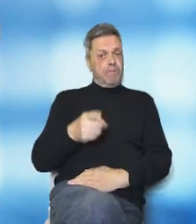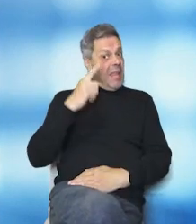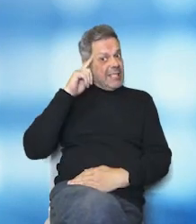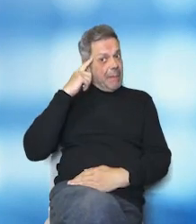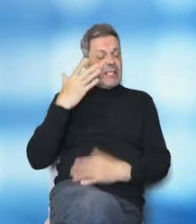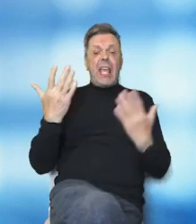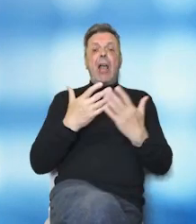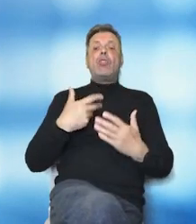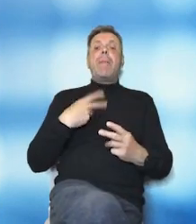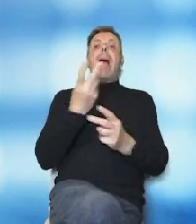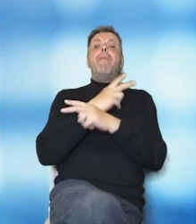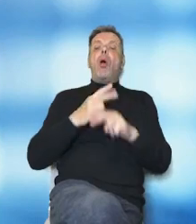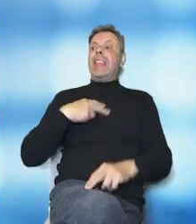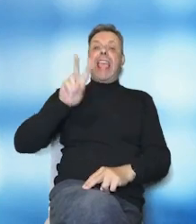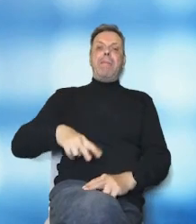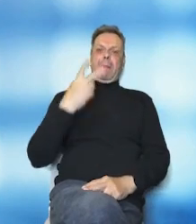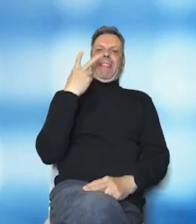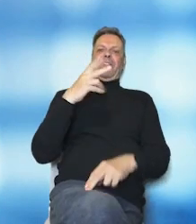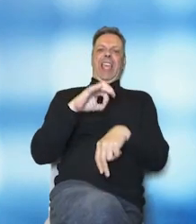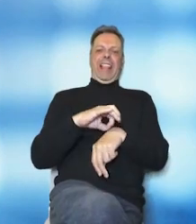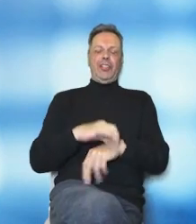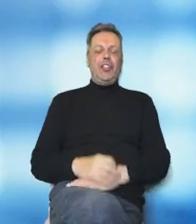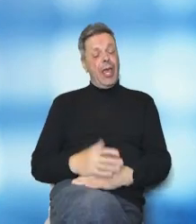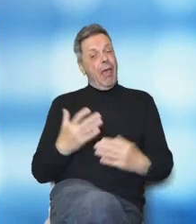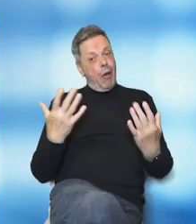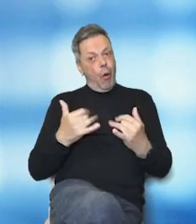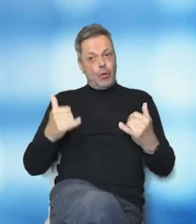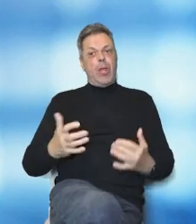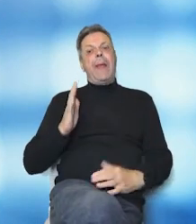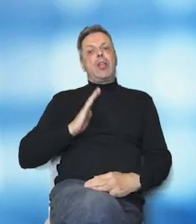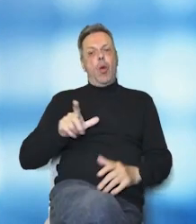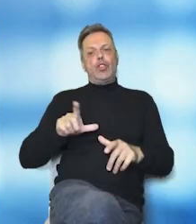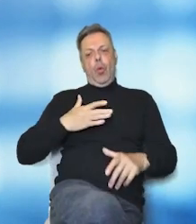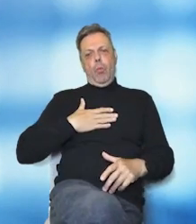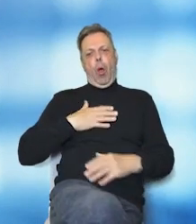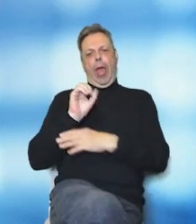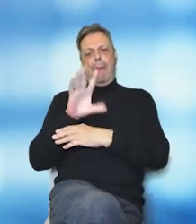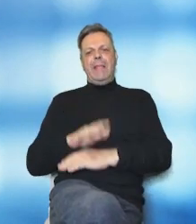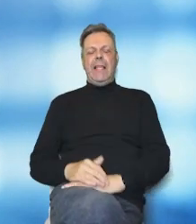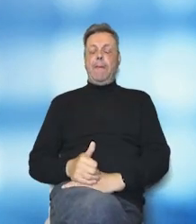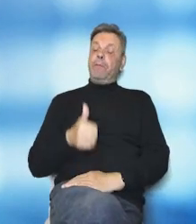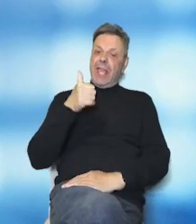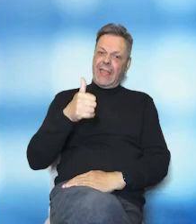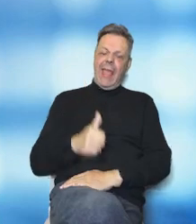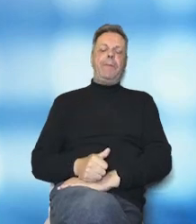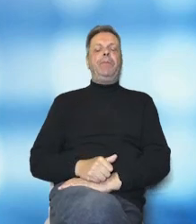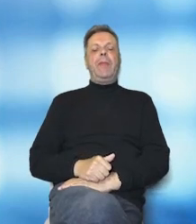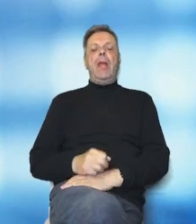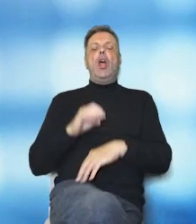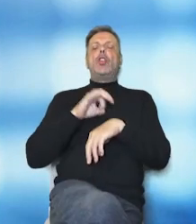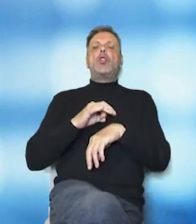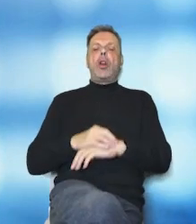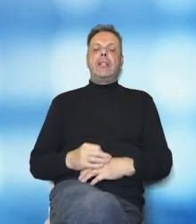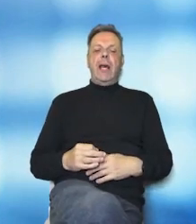kako sam ja bogat s dvije liječnice koje su danas gošće u emisiji. Jedna je